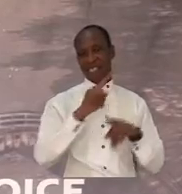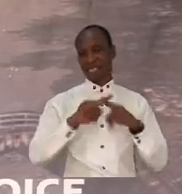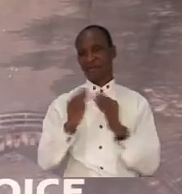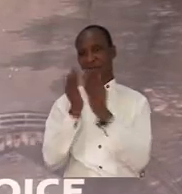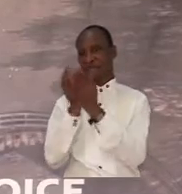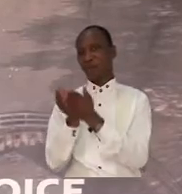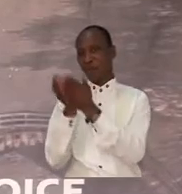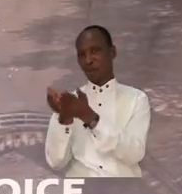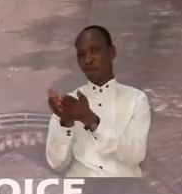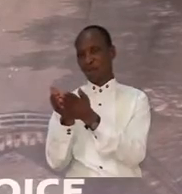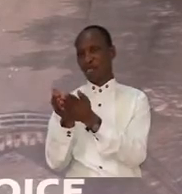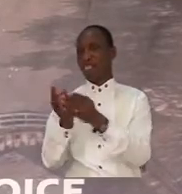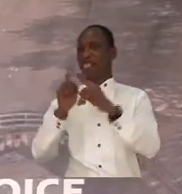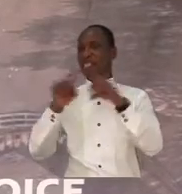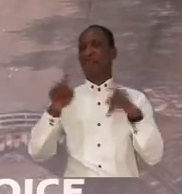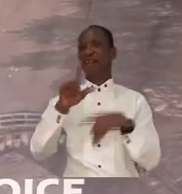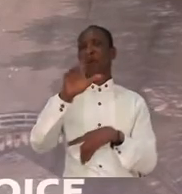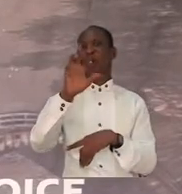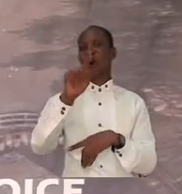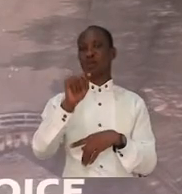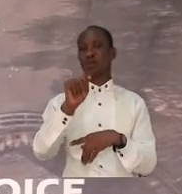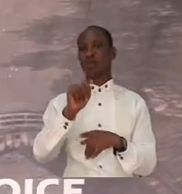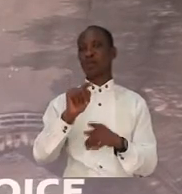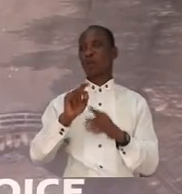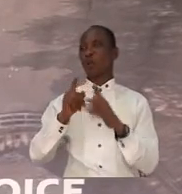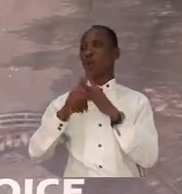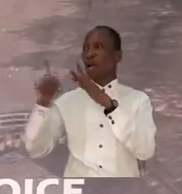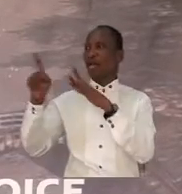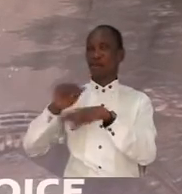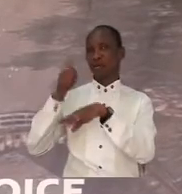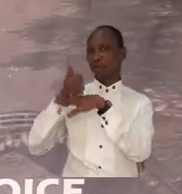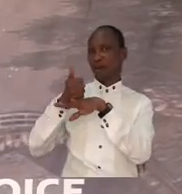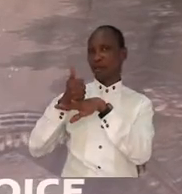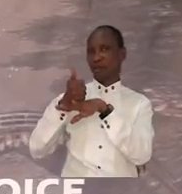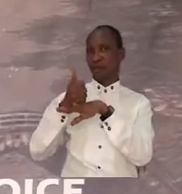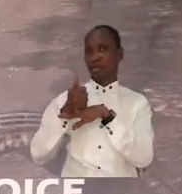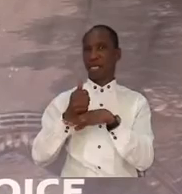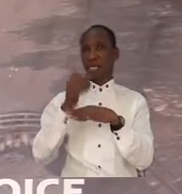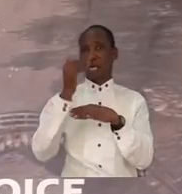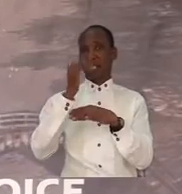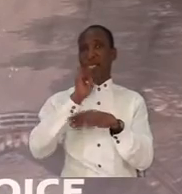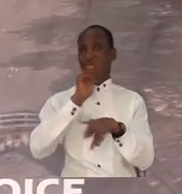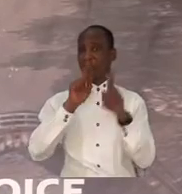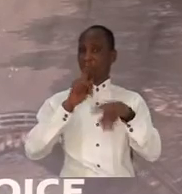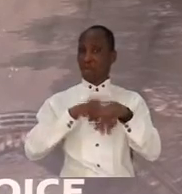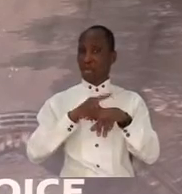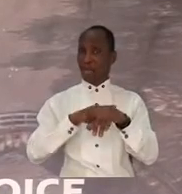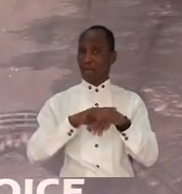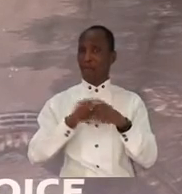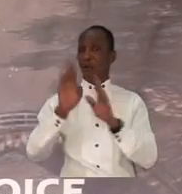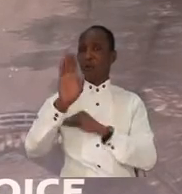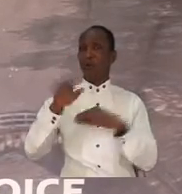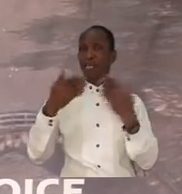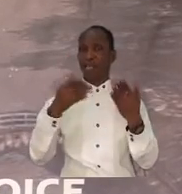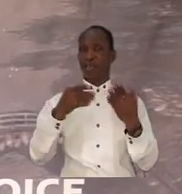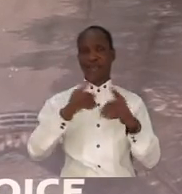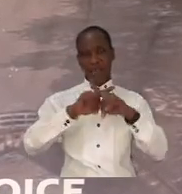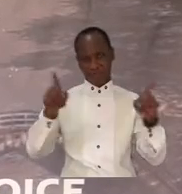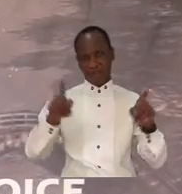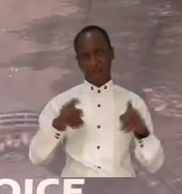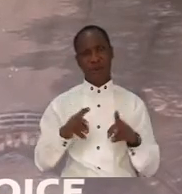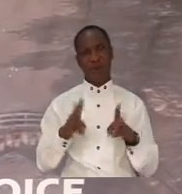we emfa lota onwane nkobe poso no won so won de sabre no Nkwagye a Yankopon de mawo enu